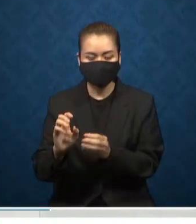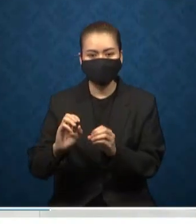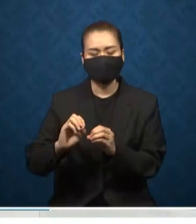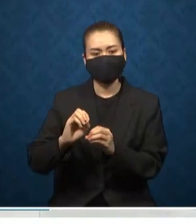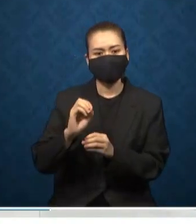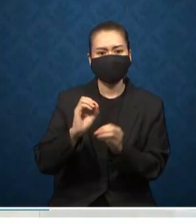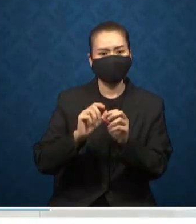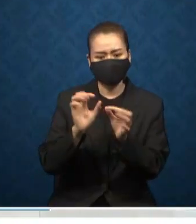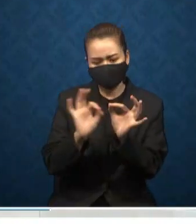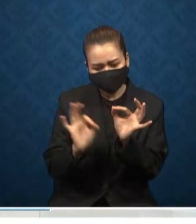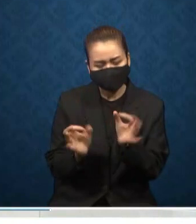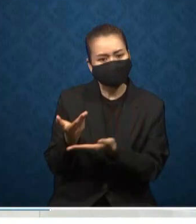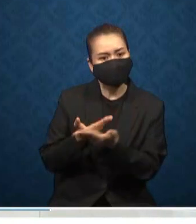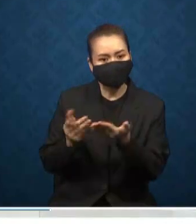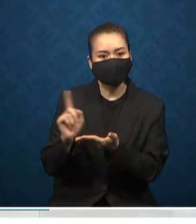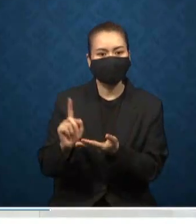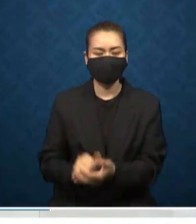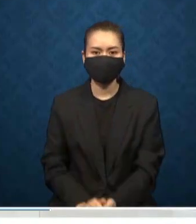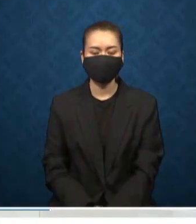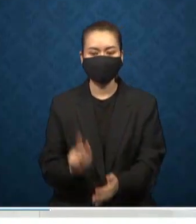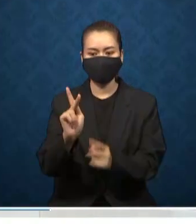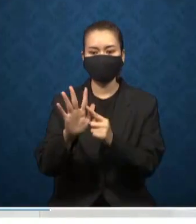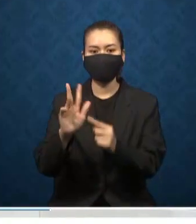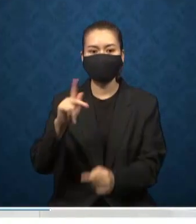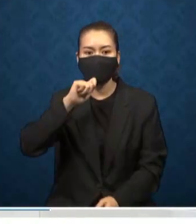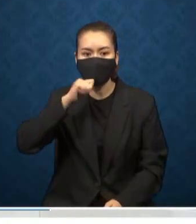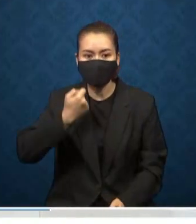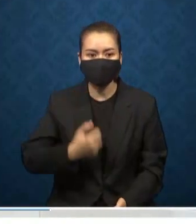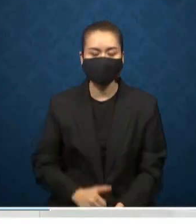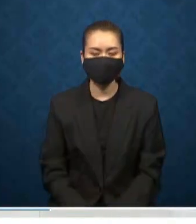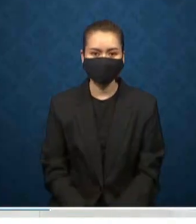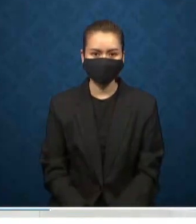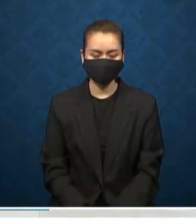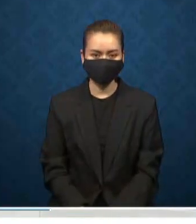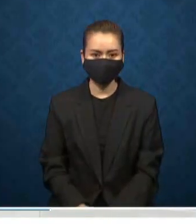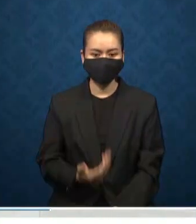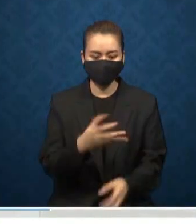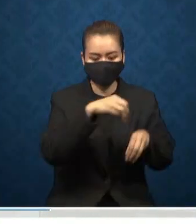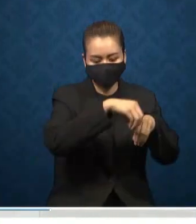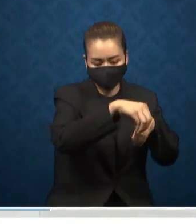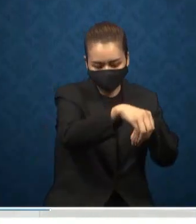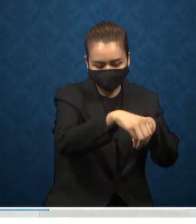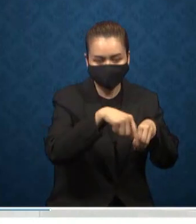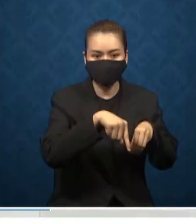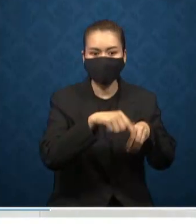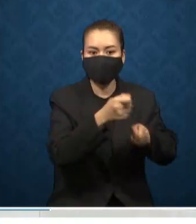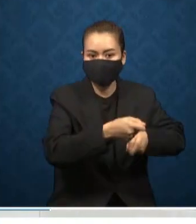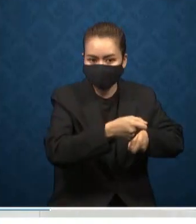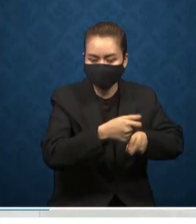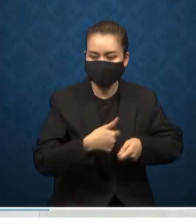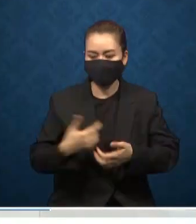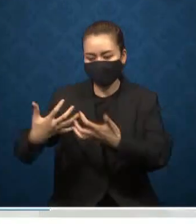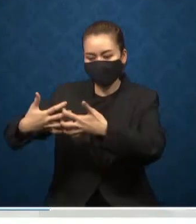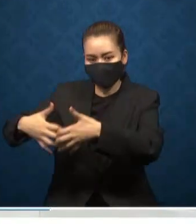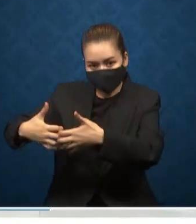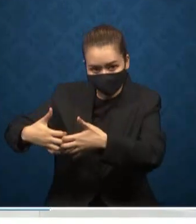อ้อยไว้แล้วนะครับเรื่องของการเพิ่มเติมคือเกษตรกรและโรงงานนั้นก็พยายามที่จะสร้างร